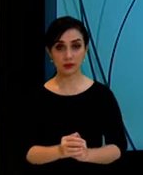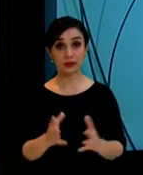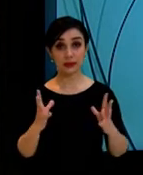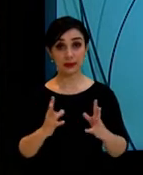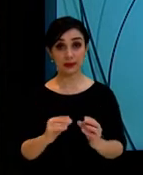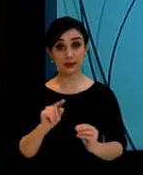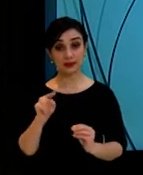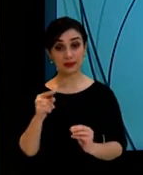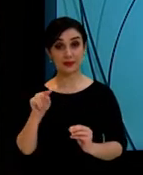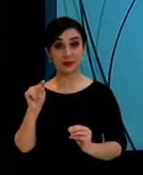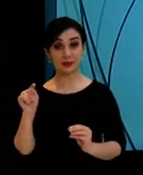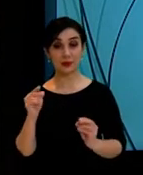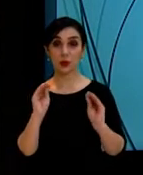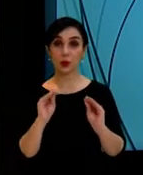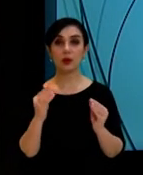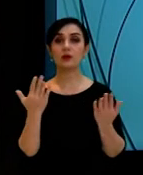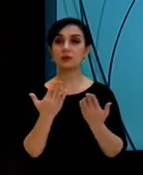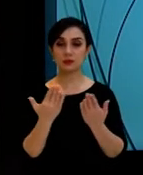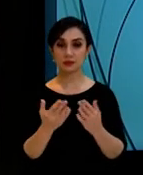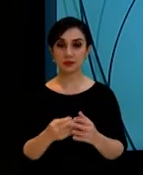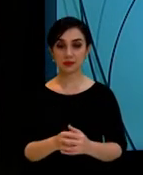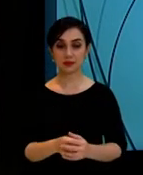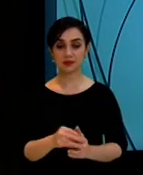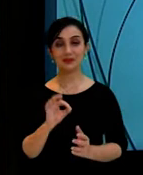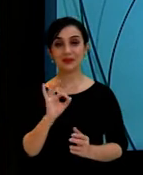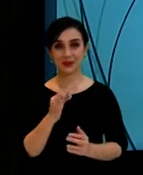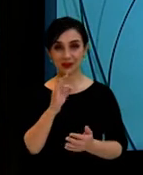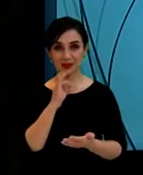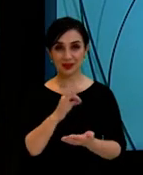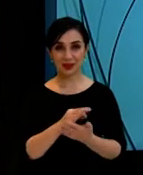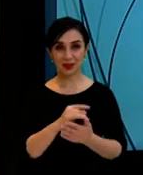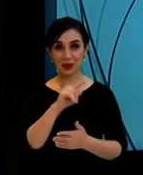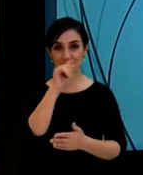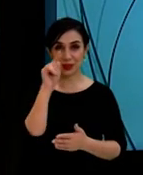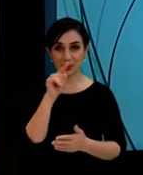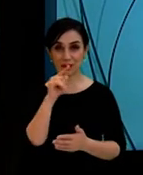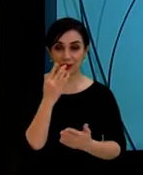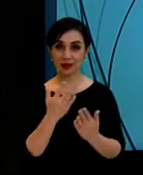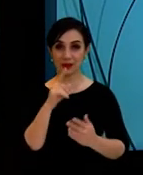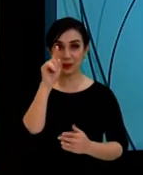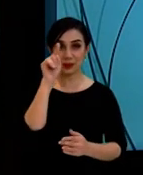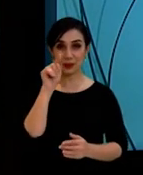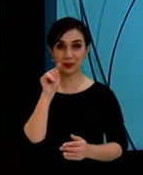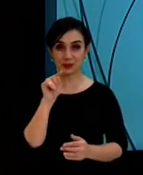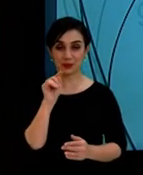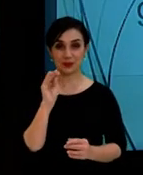Tinish belgi yoki belgilar qo'yiladi. To'g'ri javob so'roq va undov belgisi.